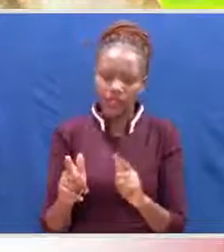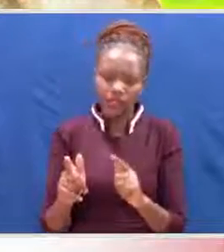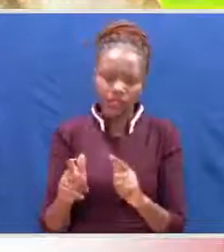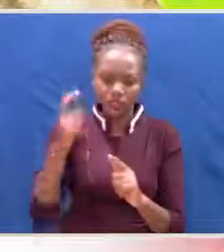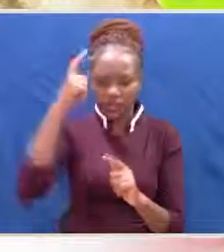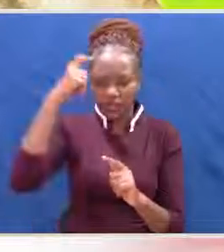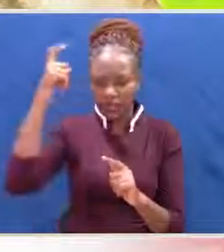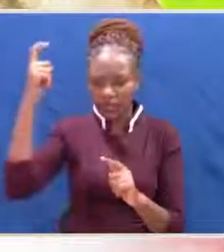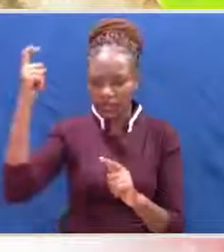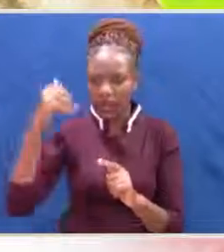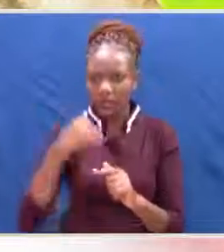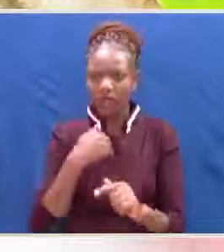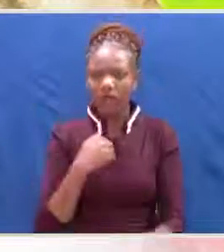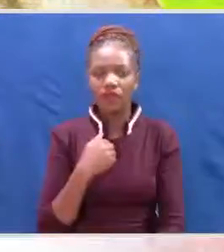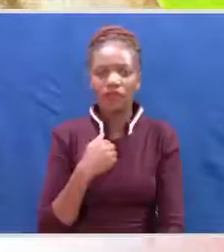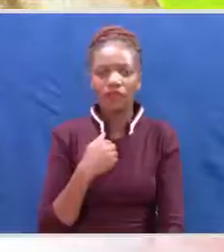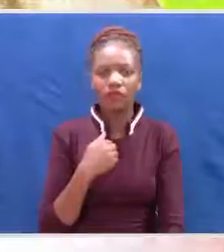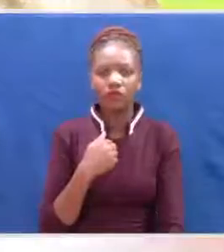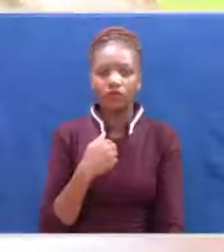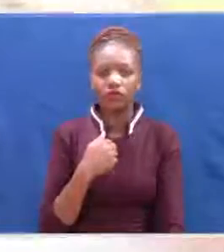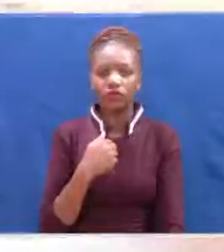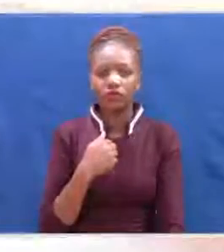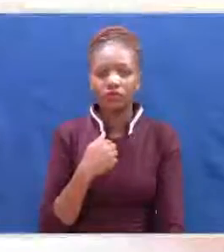hiyo feeling tu ndio nilikuwa nataka. Yeah.